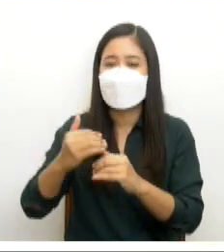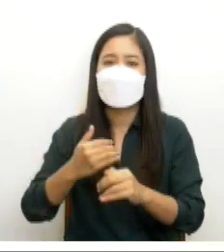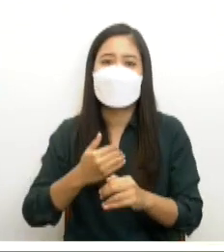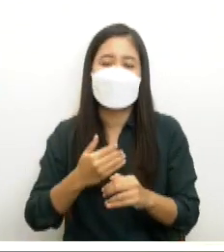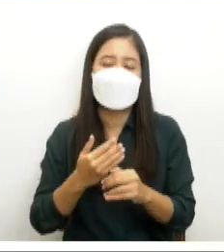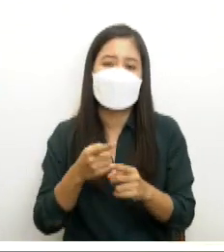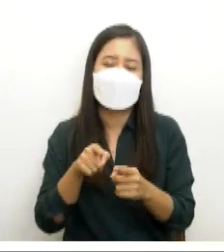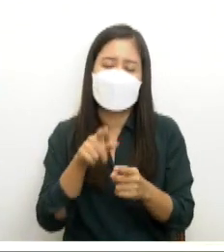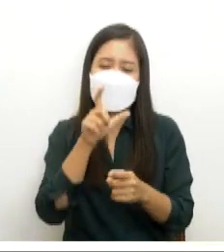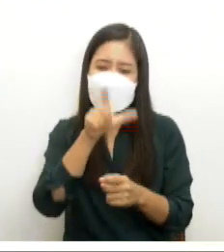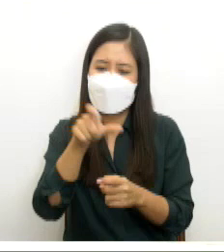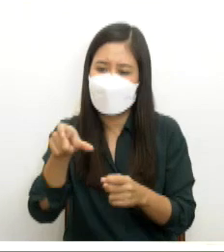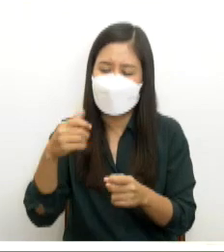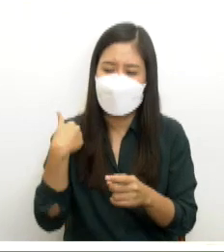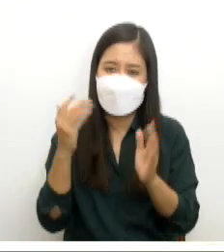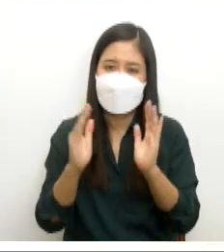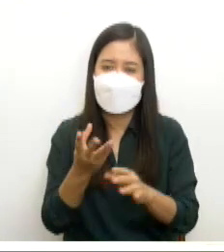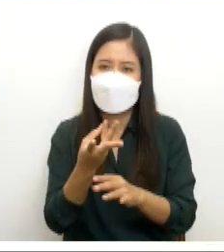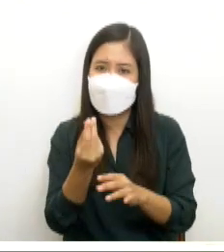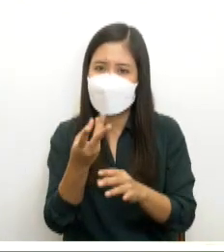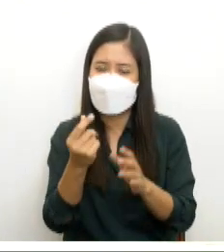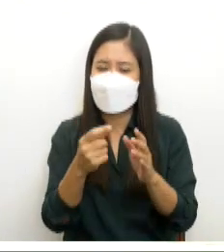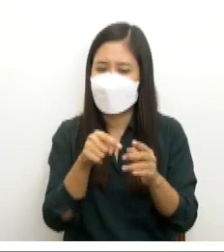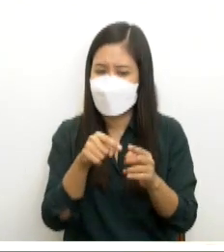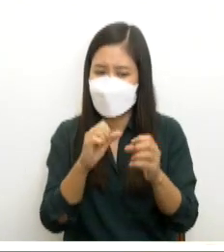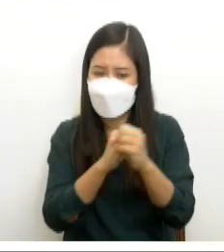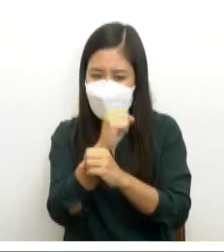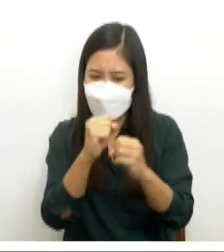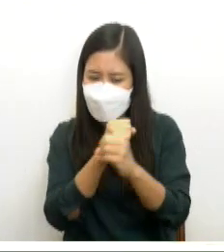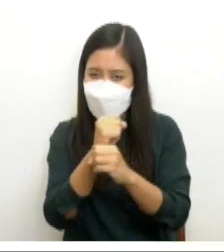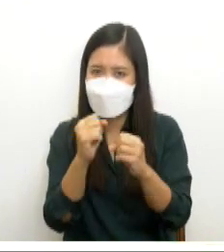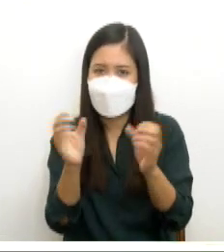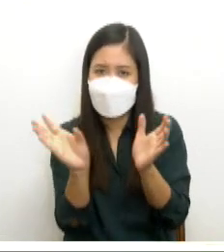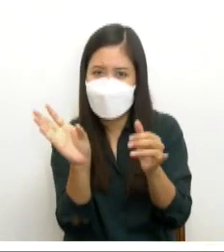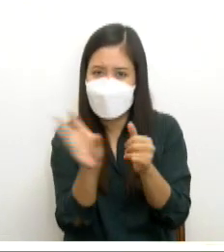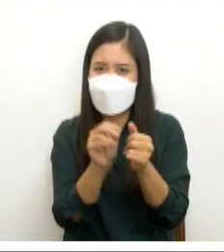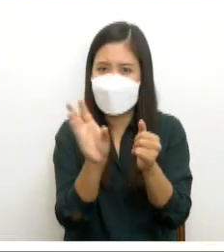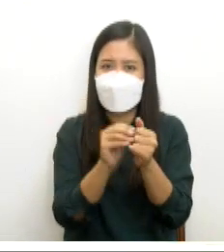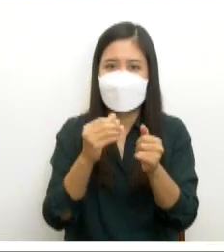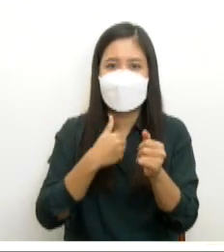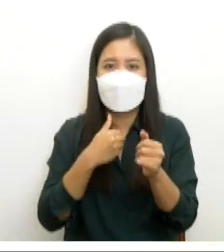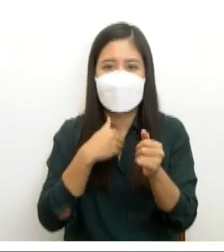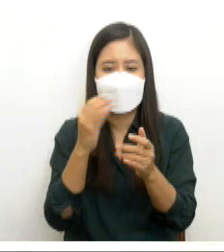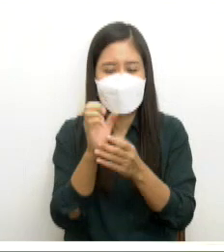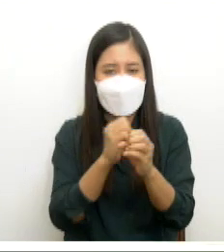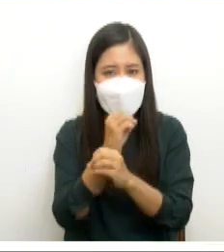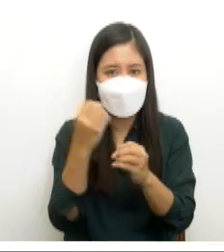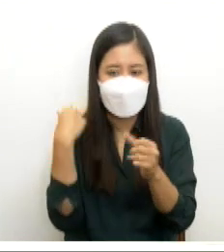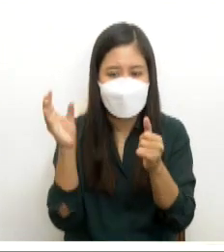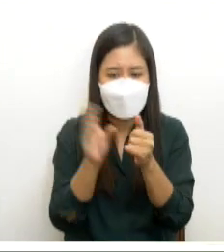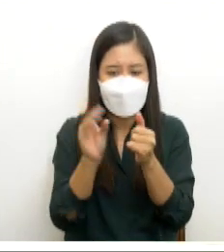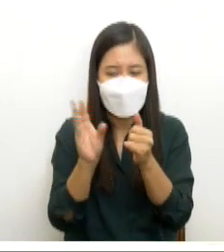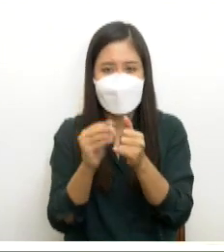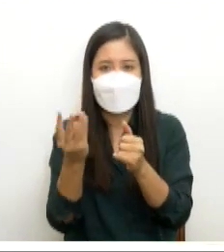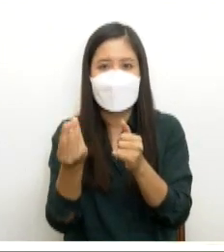เนี่ยมีกี่คนที่ปลอดจากยาเสพติดมีกี่คนที่ติดยาเสพติดและมีกี่คนที่ไปยุ่งเกี่ยวกับย